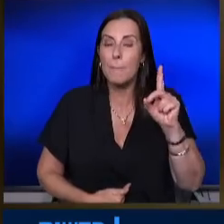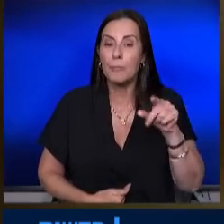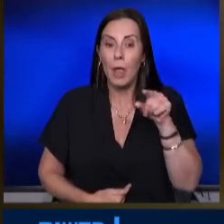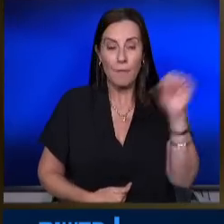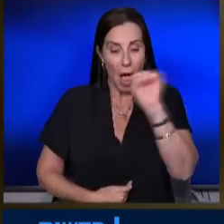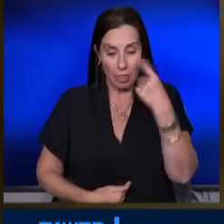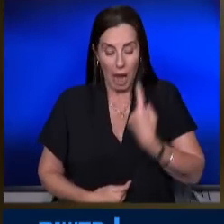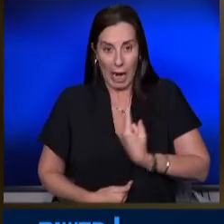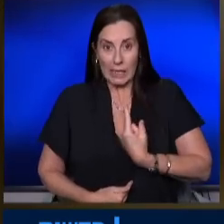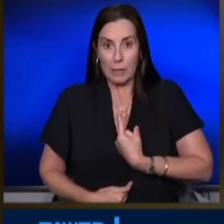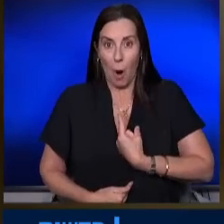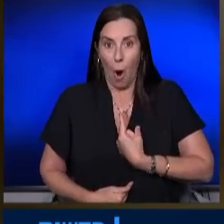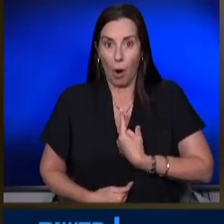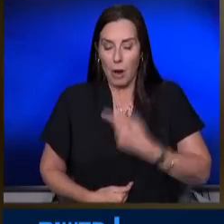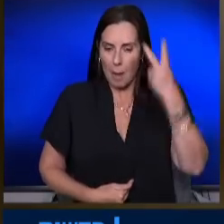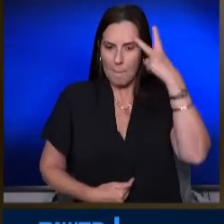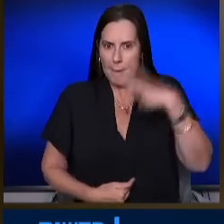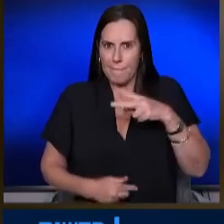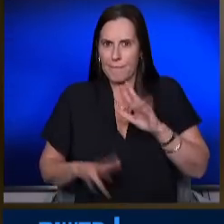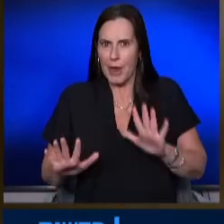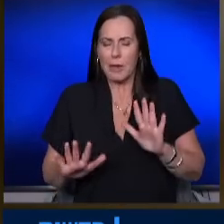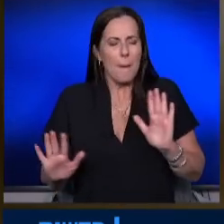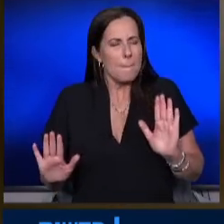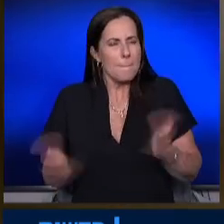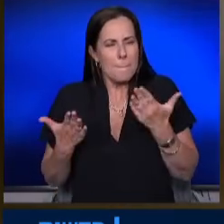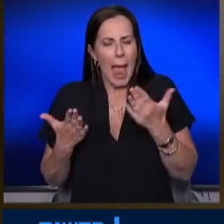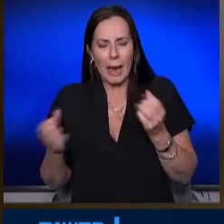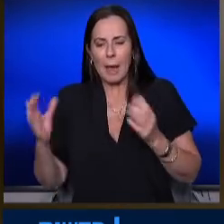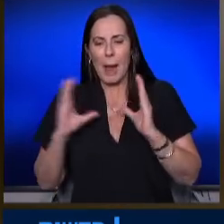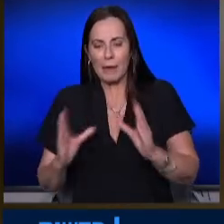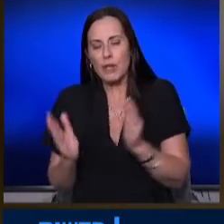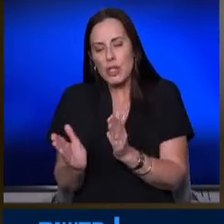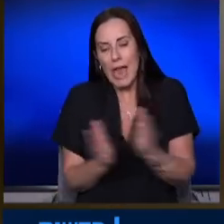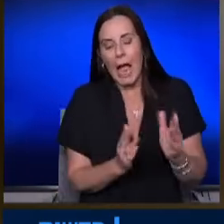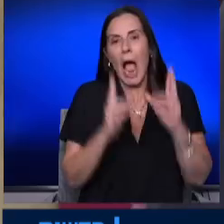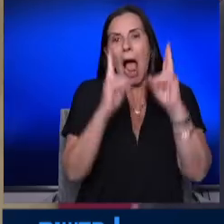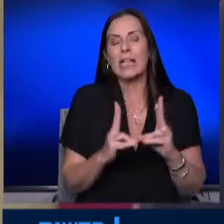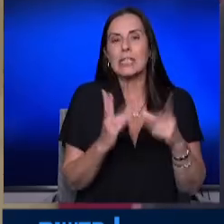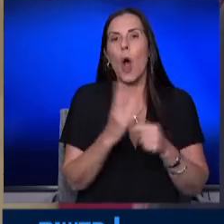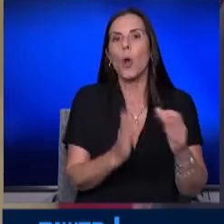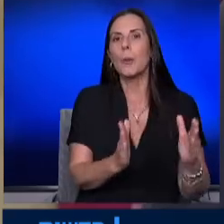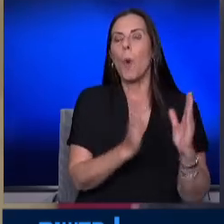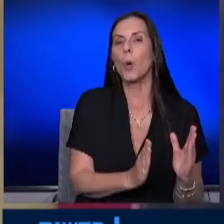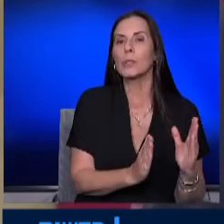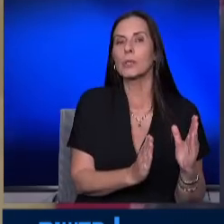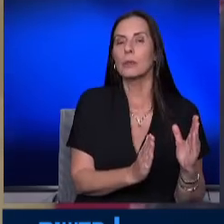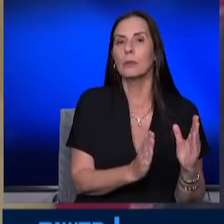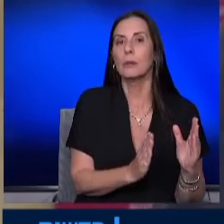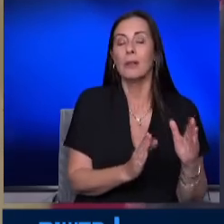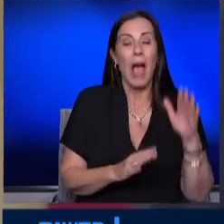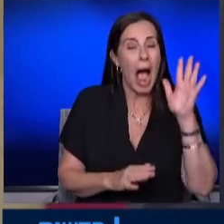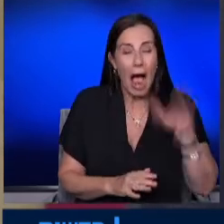וכשהוא קלט את הנושא הוא ירד מהכביש, עצר את האוטובוס עם